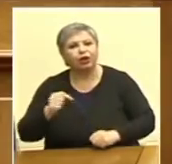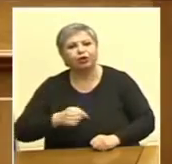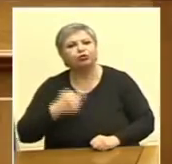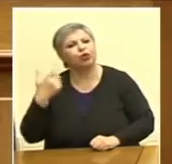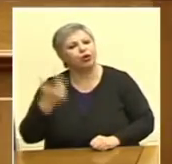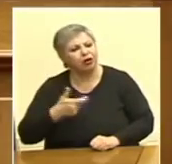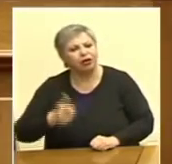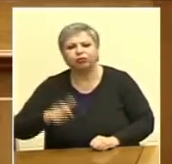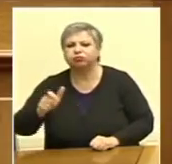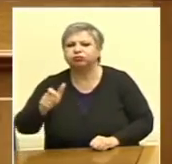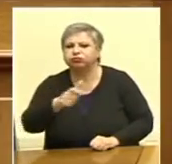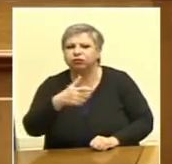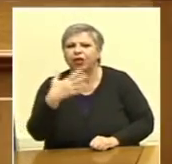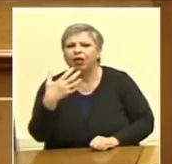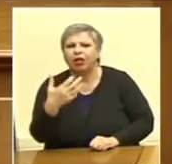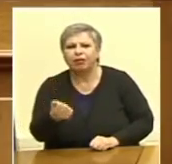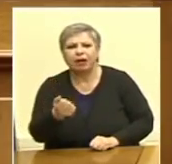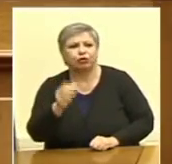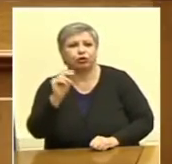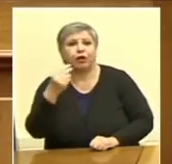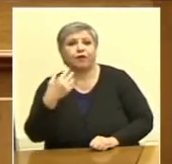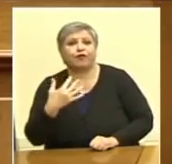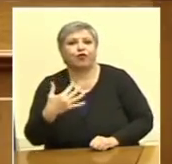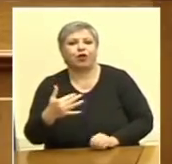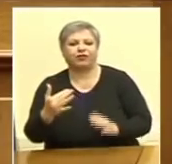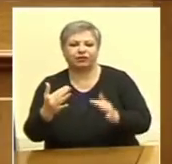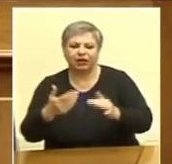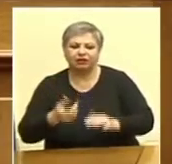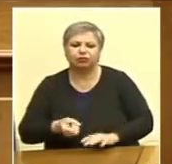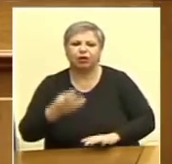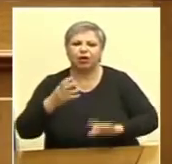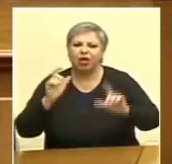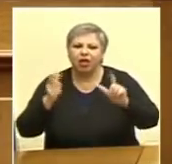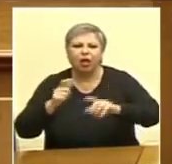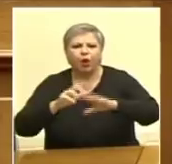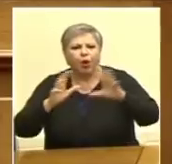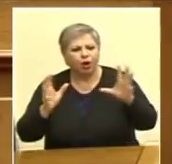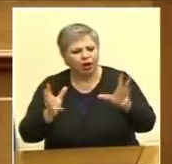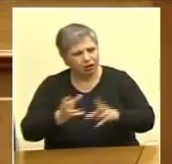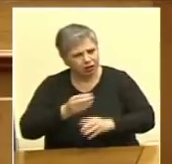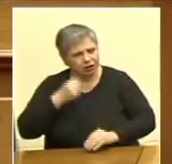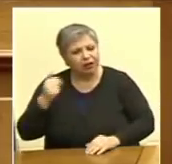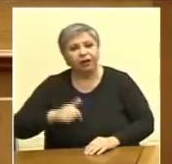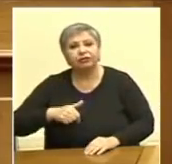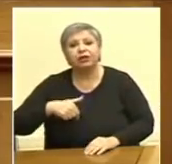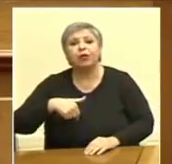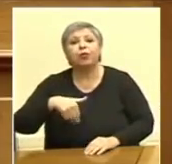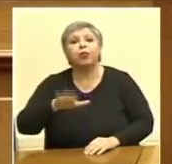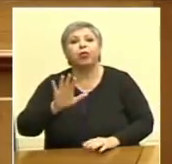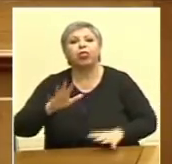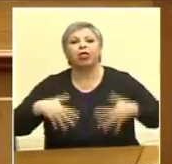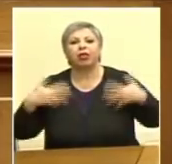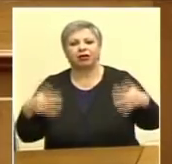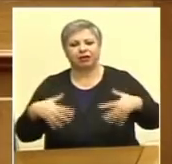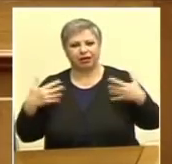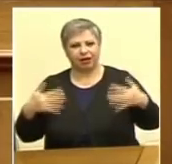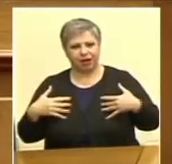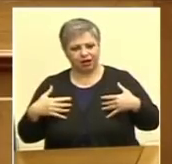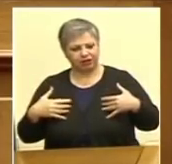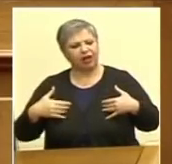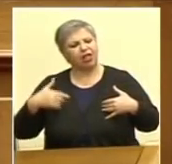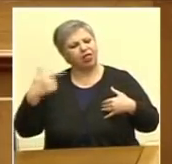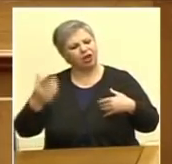βουλευτής της αντιπολίτευσης, που δεν θα μοιραστεί μαζί μας αυτή τη χαρά. Να ψηφίσει